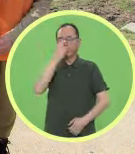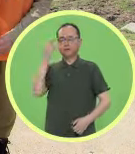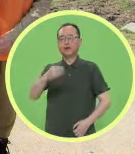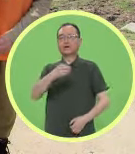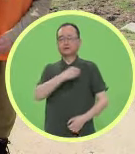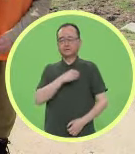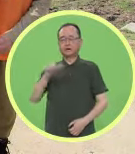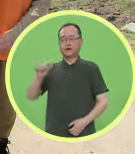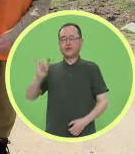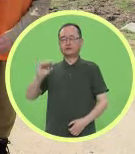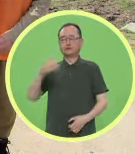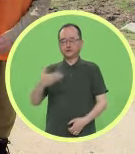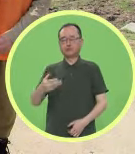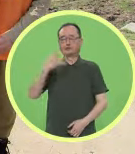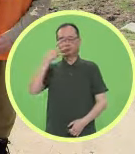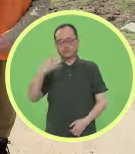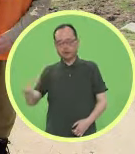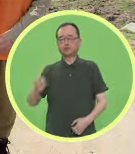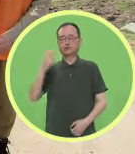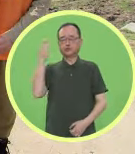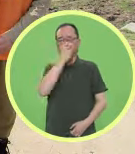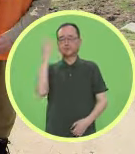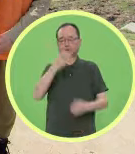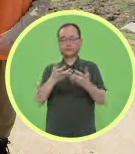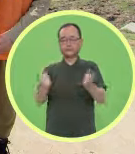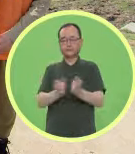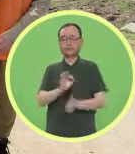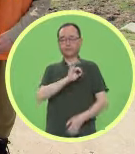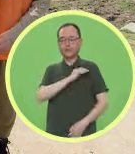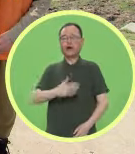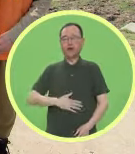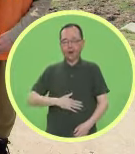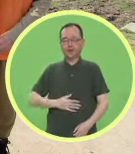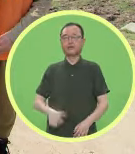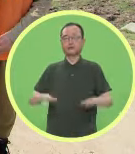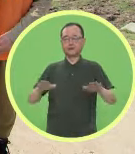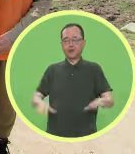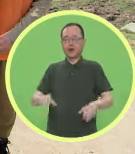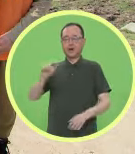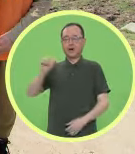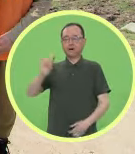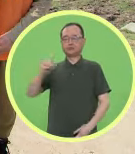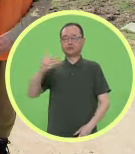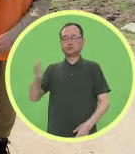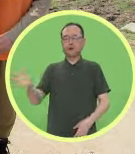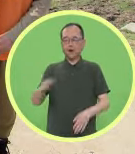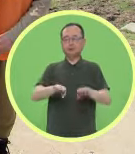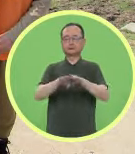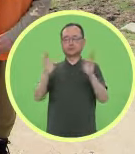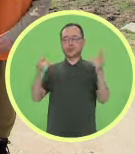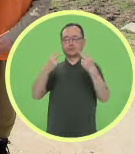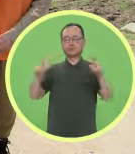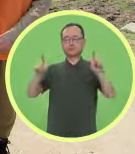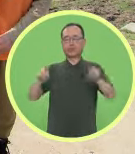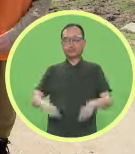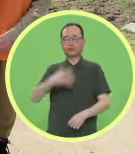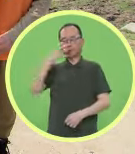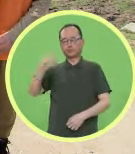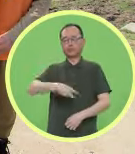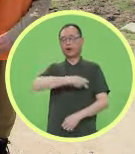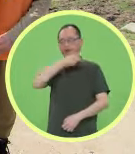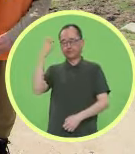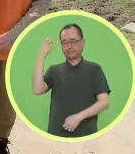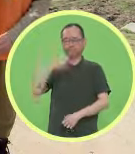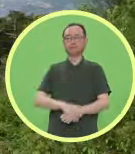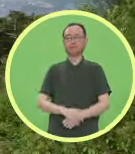調査隊員の安芸区魅力探検隊の原です。今日はここ安芸区から始まったイベントの魅力を発